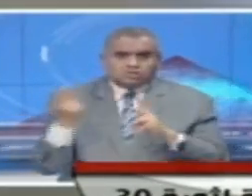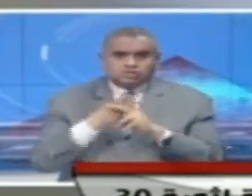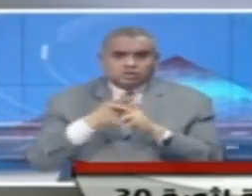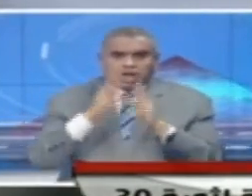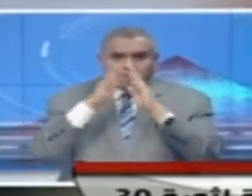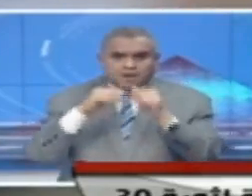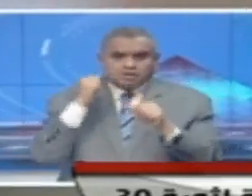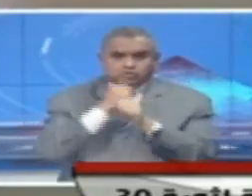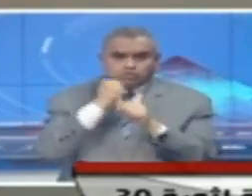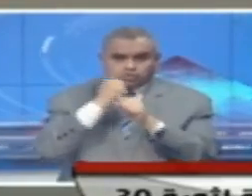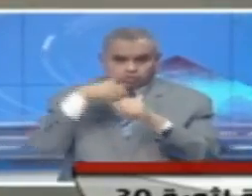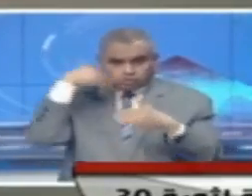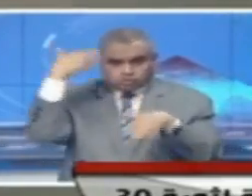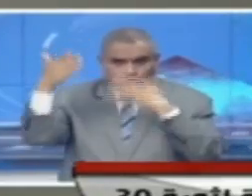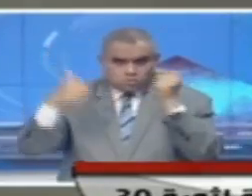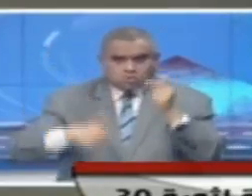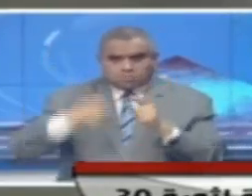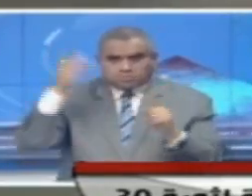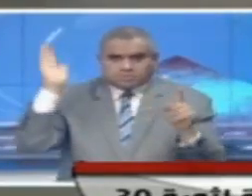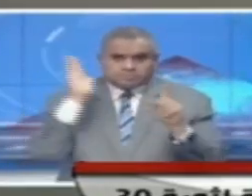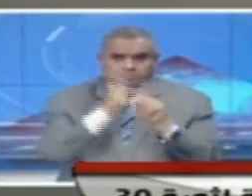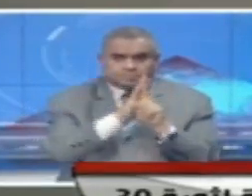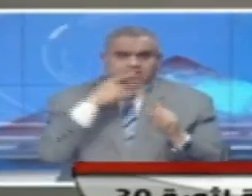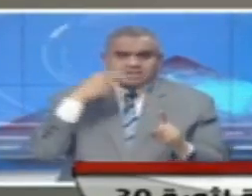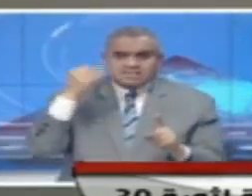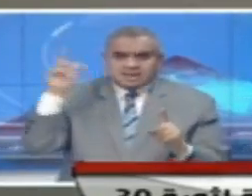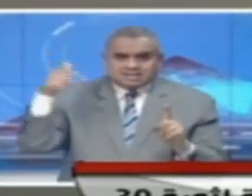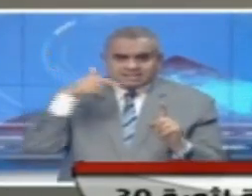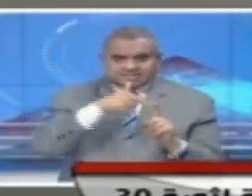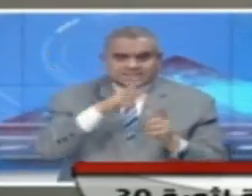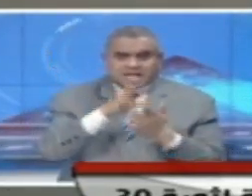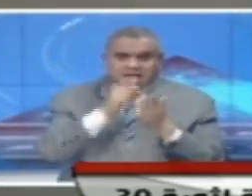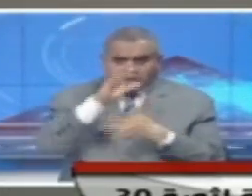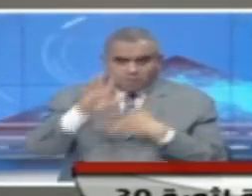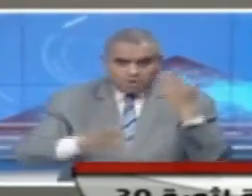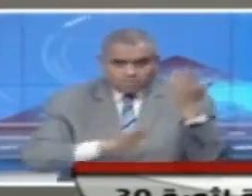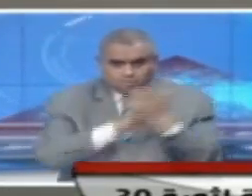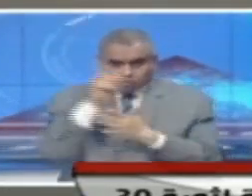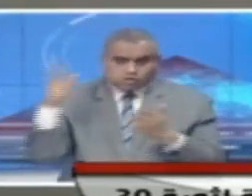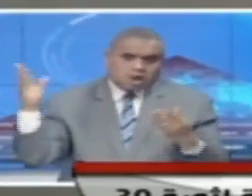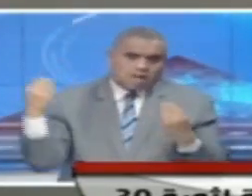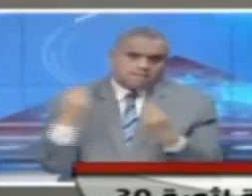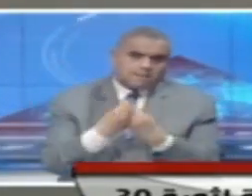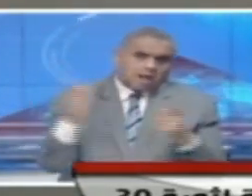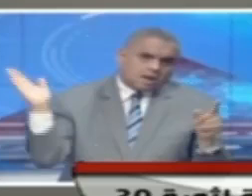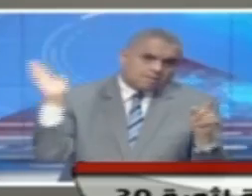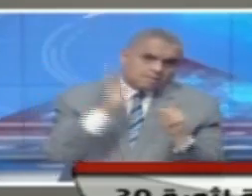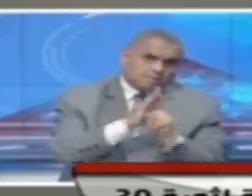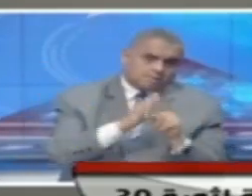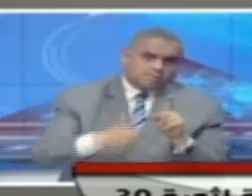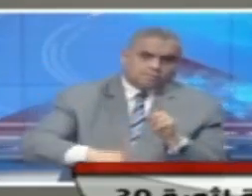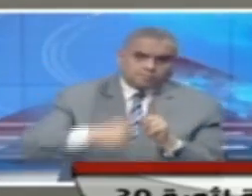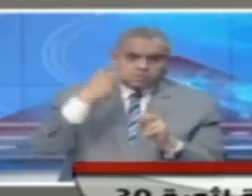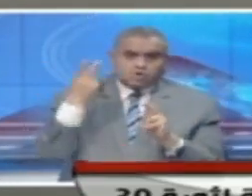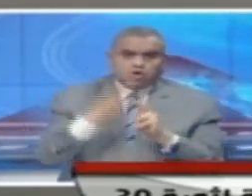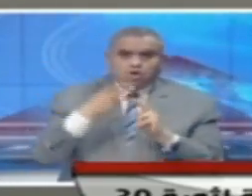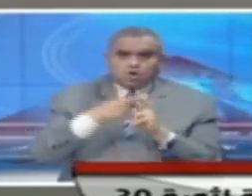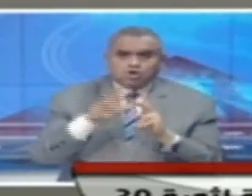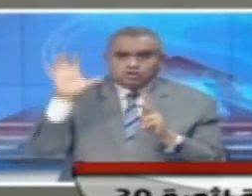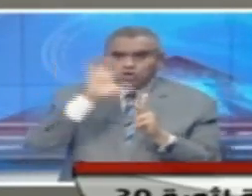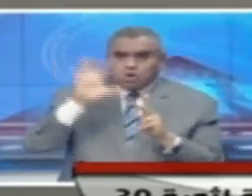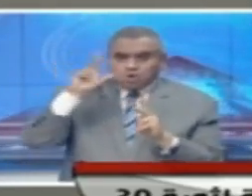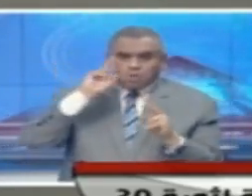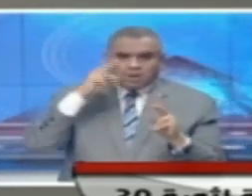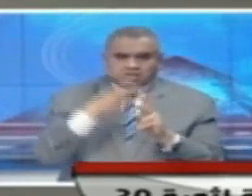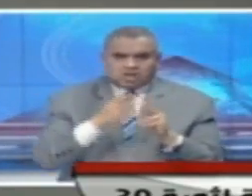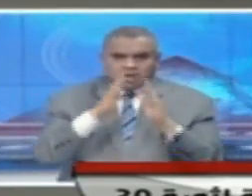بالخارج الدعم الأول لثورة 30 يونيو منذ اندلاعها، حيث استطاعوا أن ينقلوا للحكومات الأوروبية